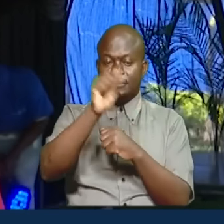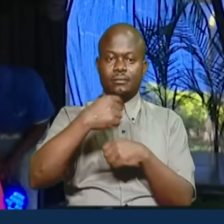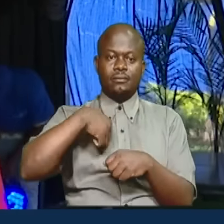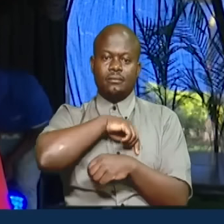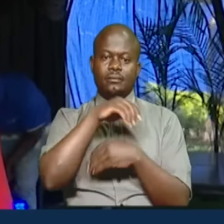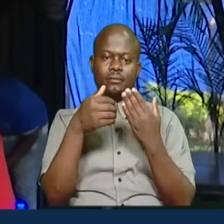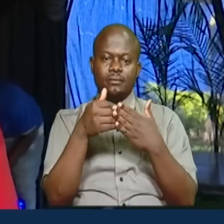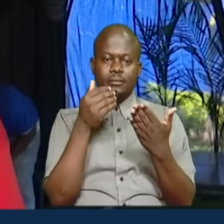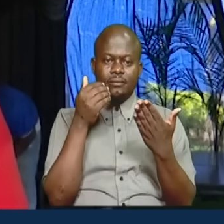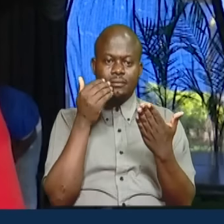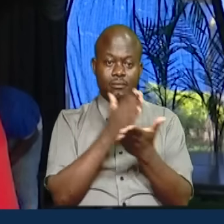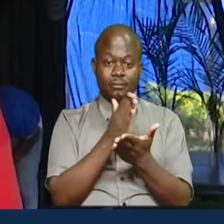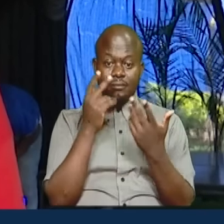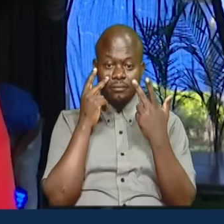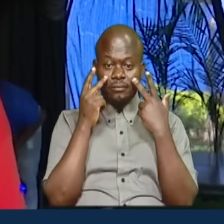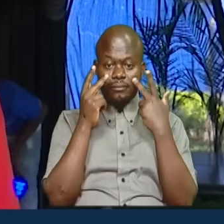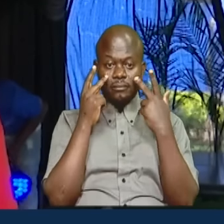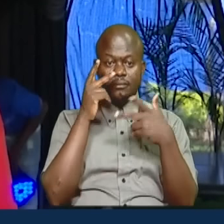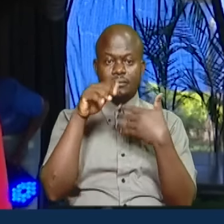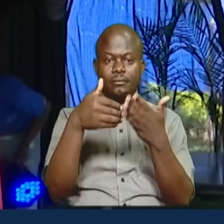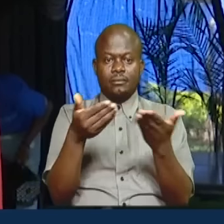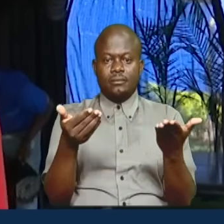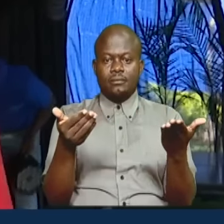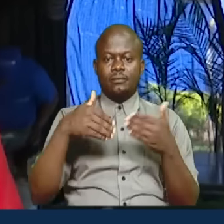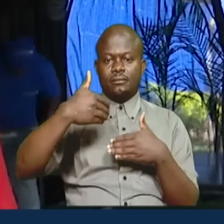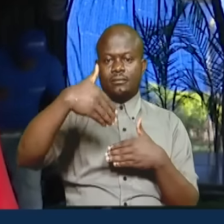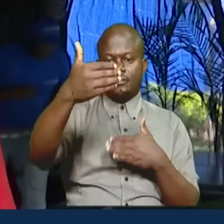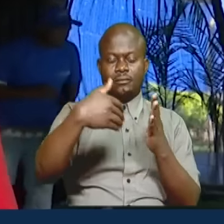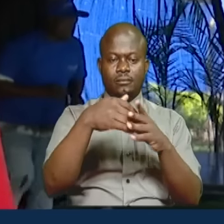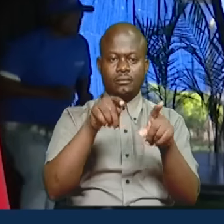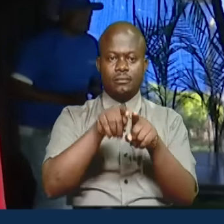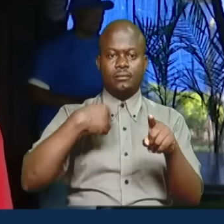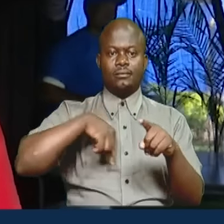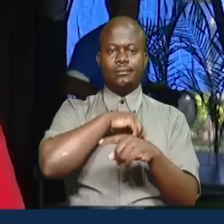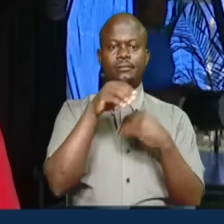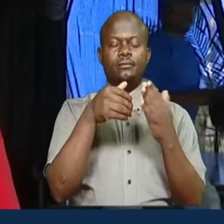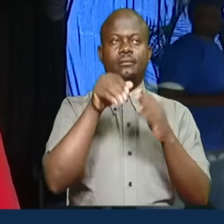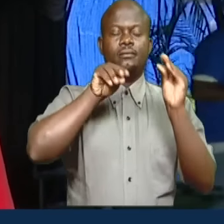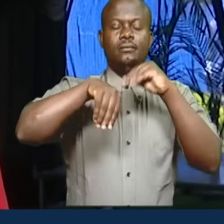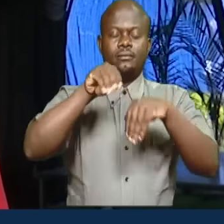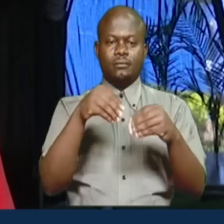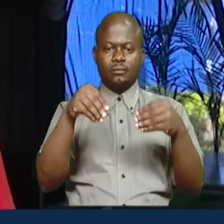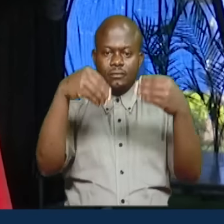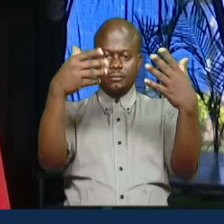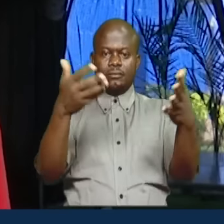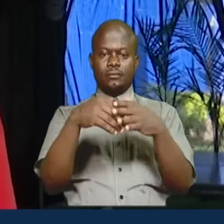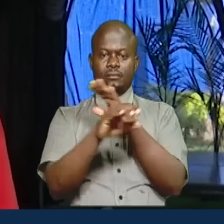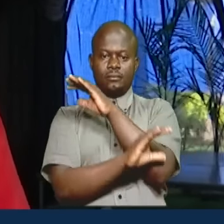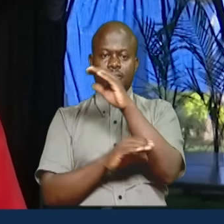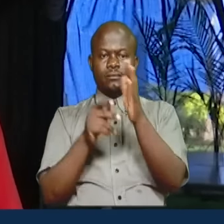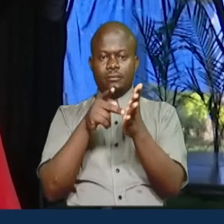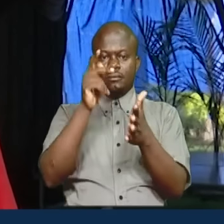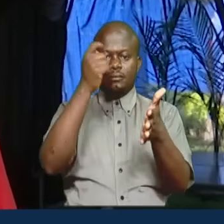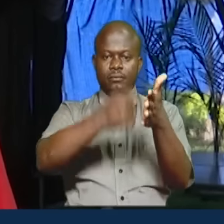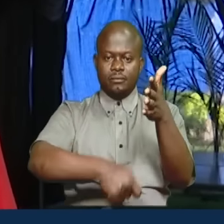bose nyine ugasanga biri ngenda. Kandi nanjye urumva hari contribution ntanga ku gihugu, nishyura